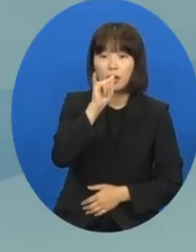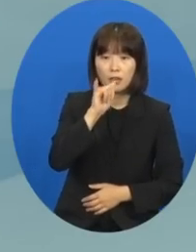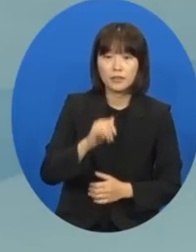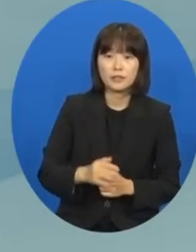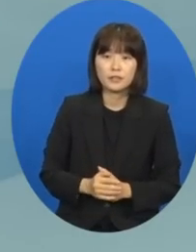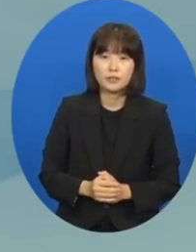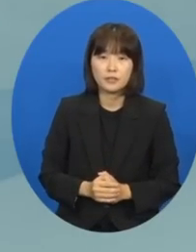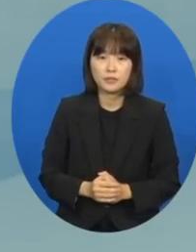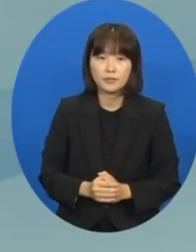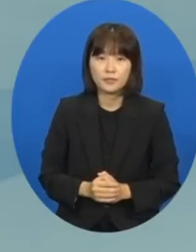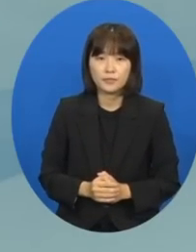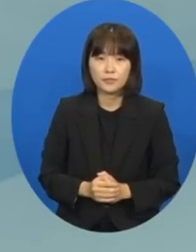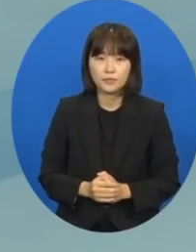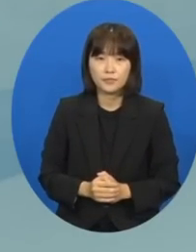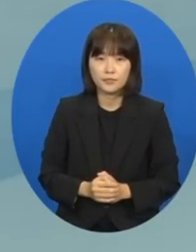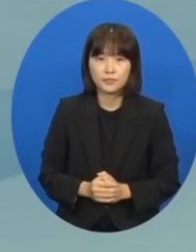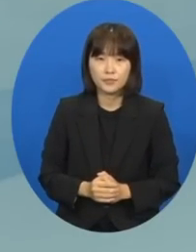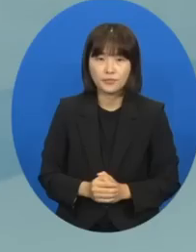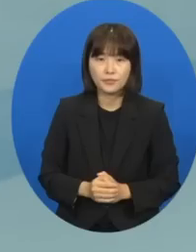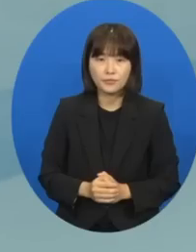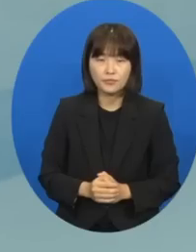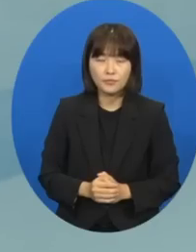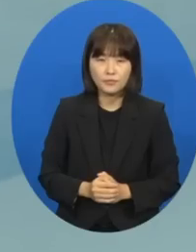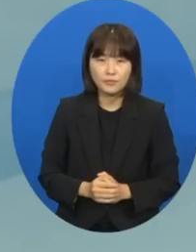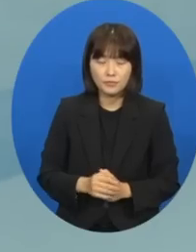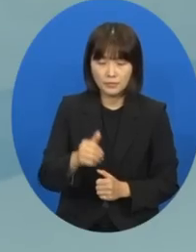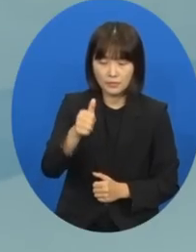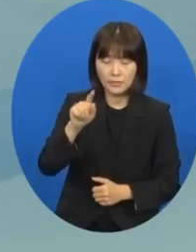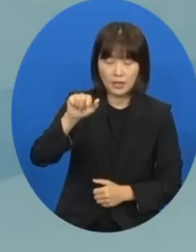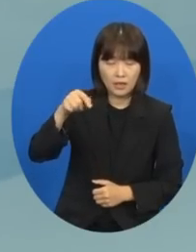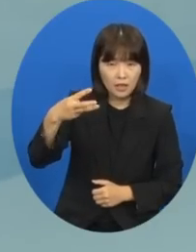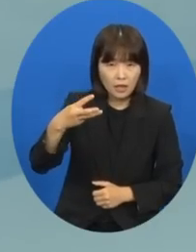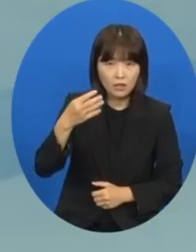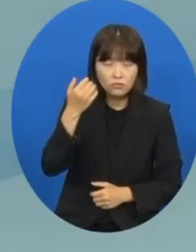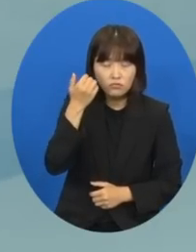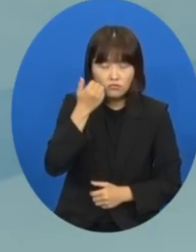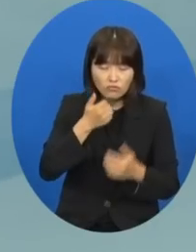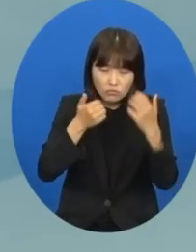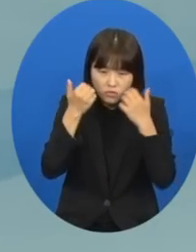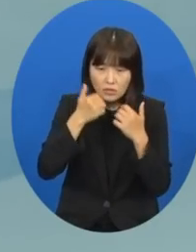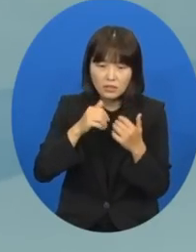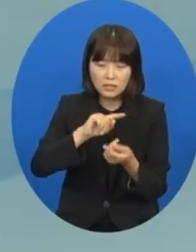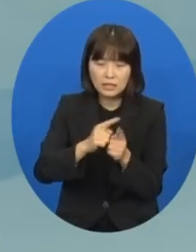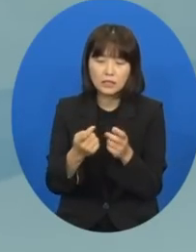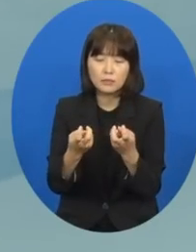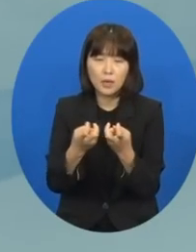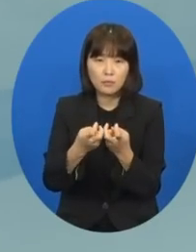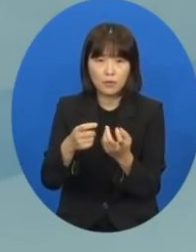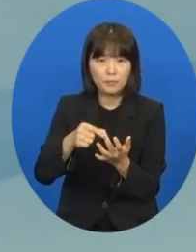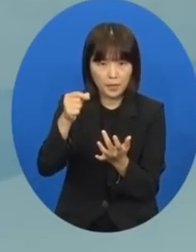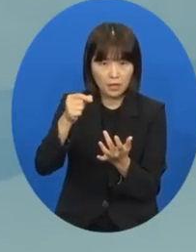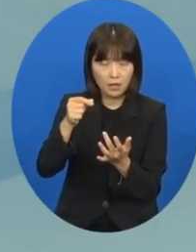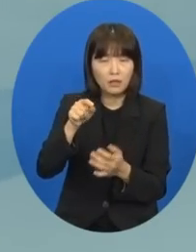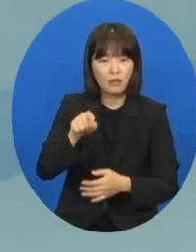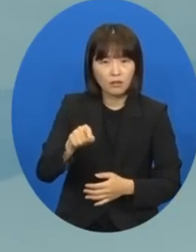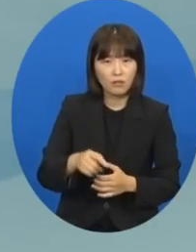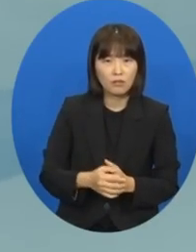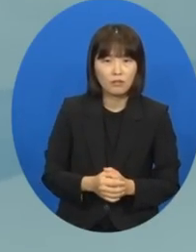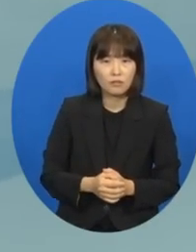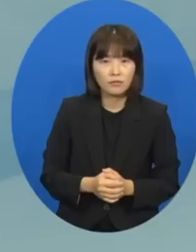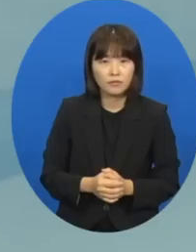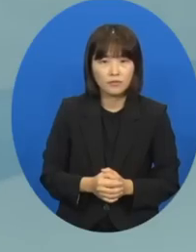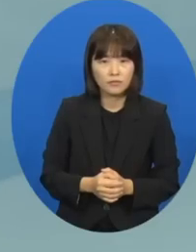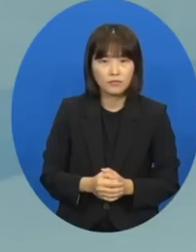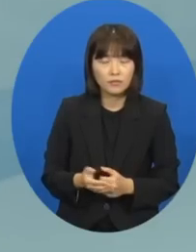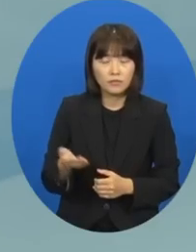수 있는 차선책 좋은 대안이었던 것이죠. 그러나 하갈을 취한 결과인 이스마엘은 유업을